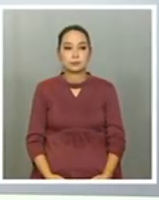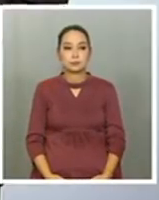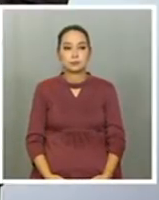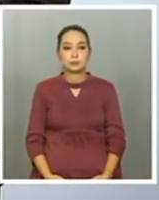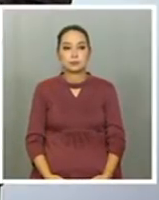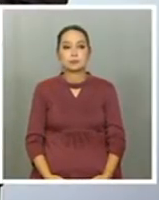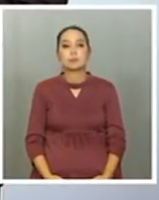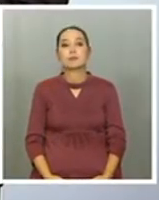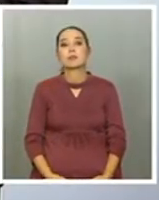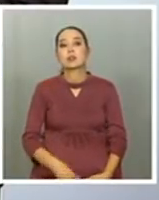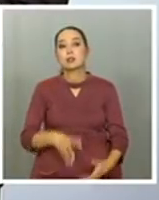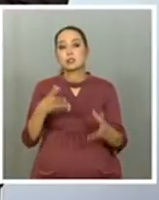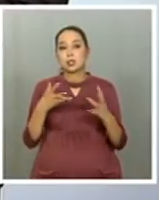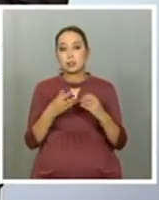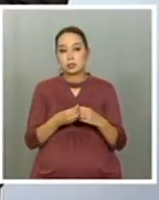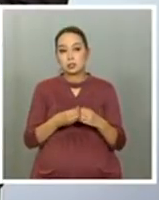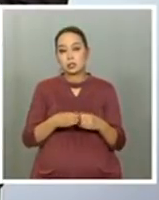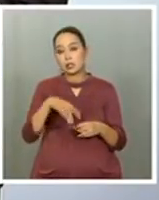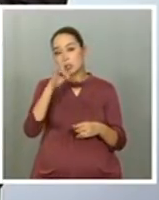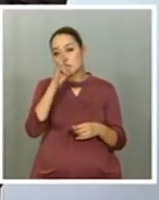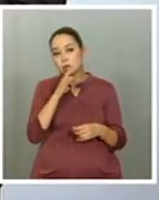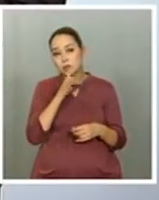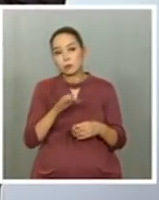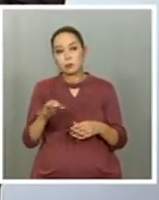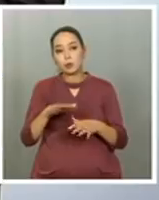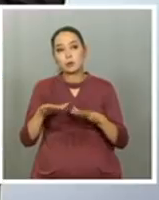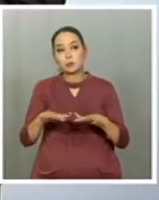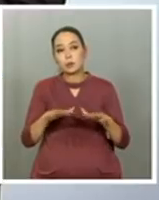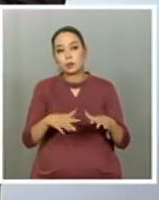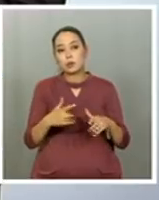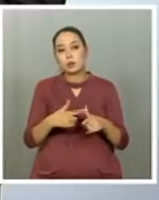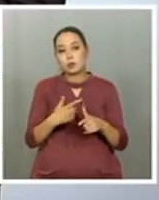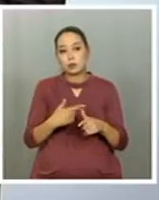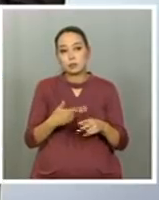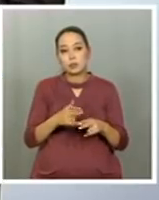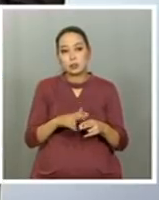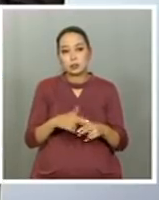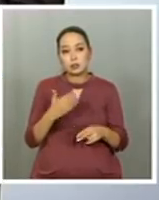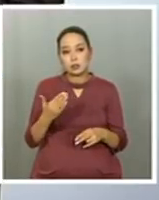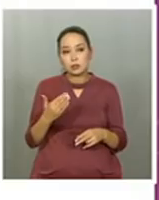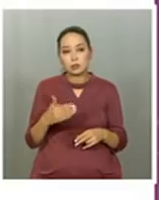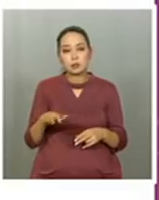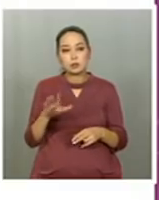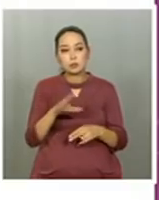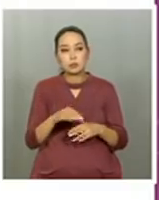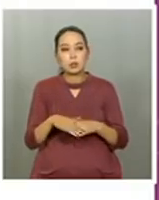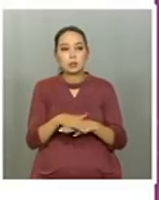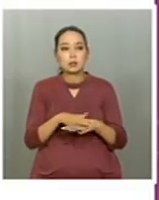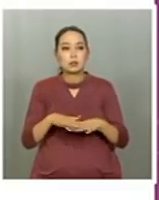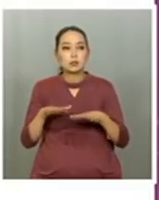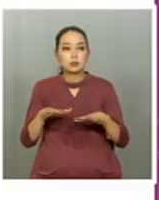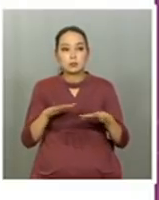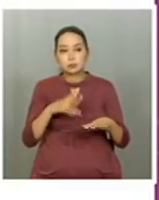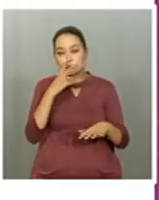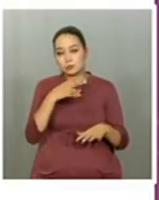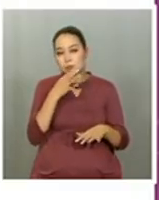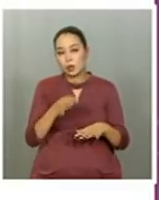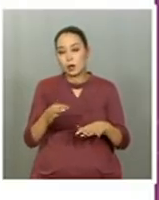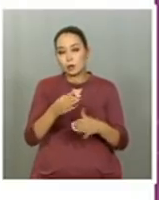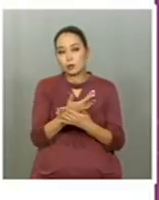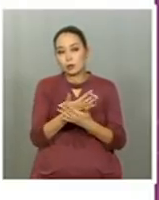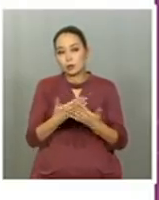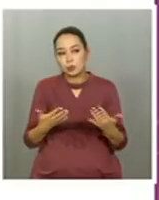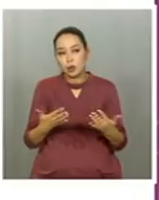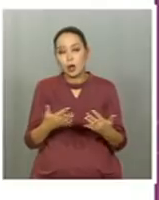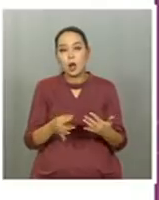Жалпы Қазақстан аймақтарын айтудан бұрын осы аудандастырудың теориясы мен практикасына қысқаша тоқтала кетсек. Яғни